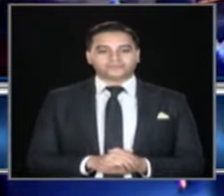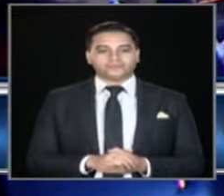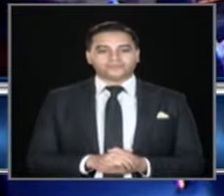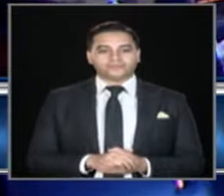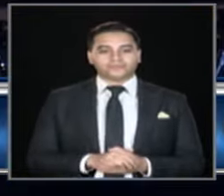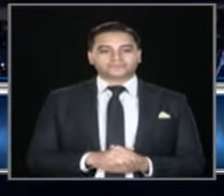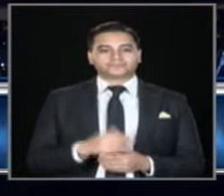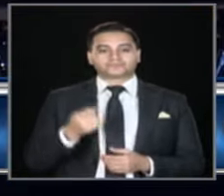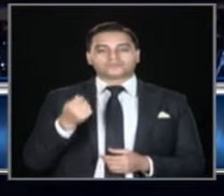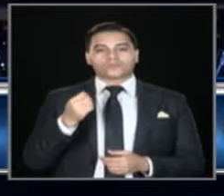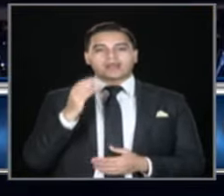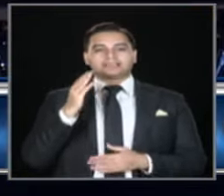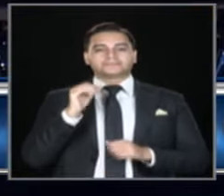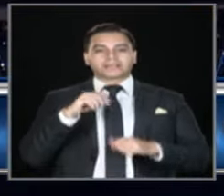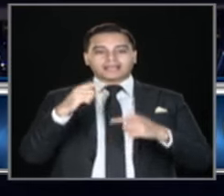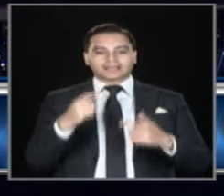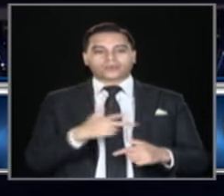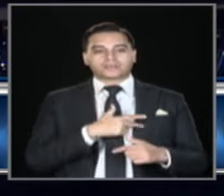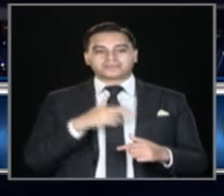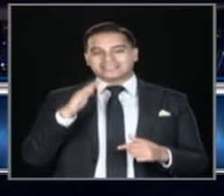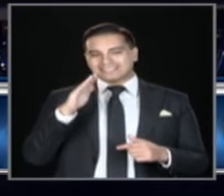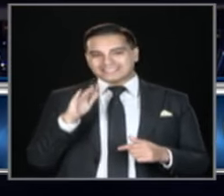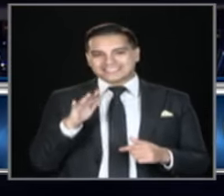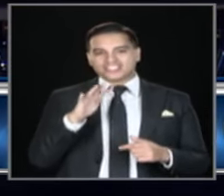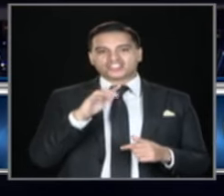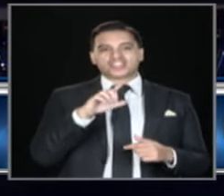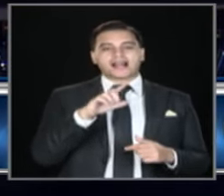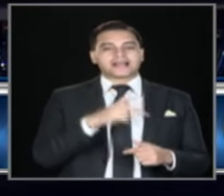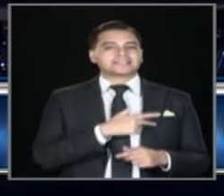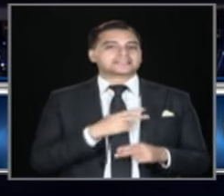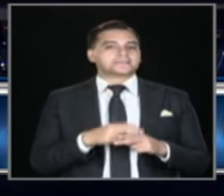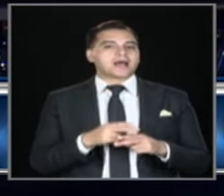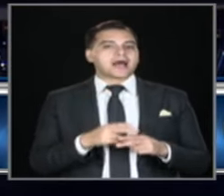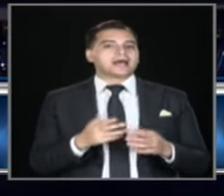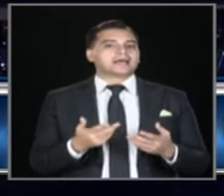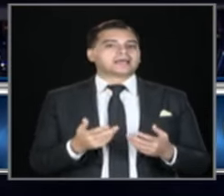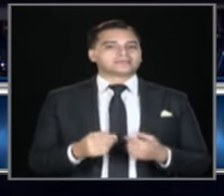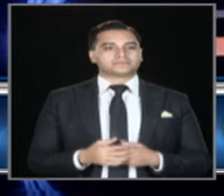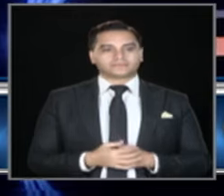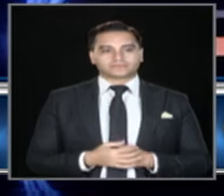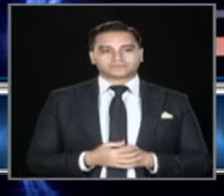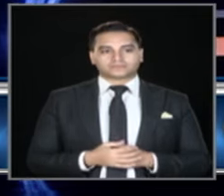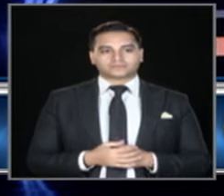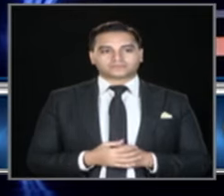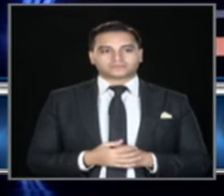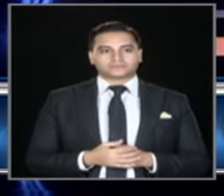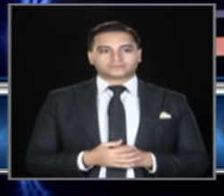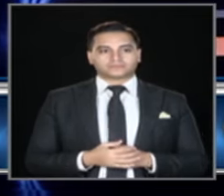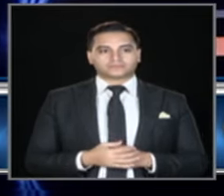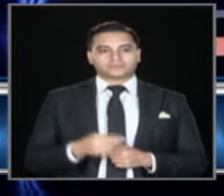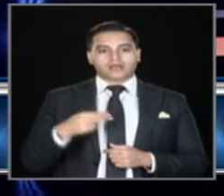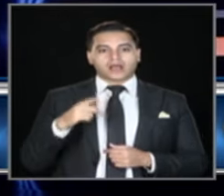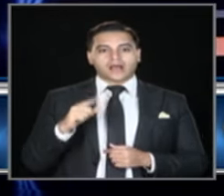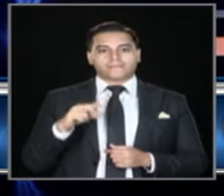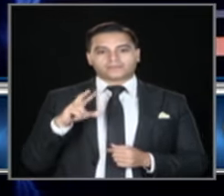الاول معلومات عامه ما هي العمله الرسميه لدوله سيشل عبد